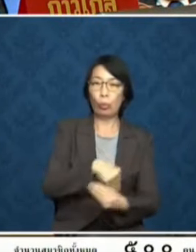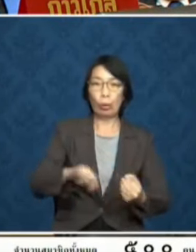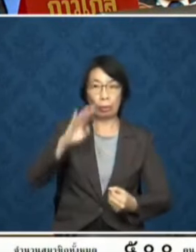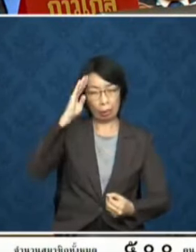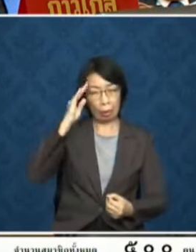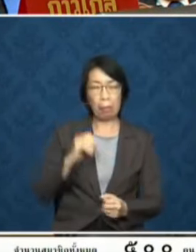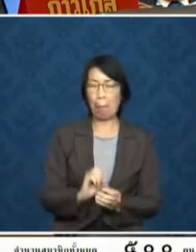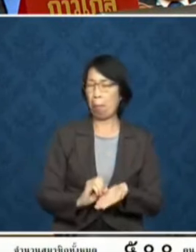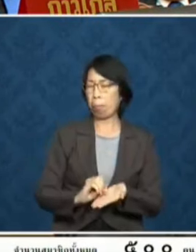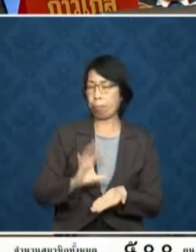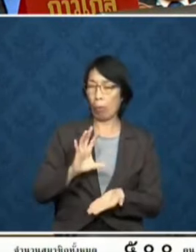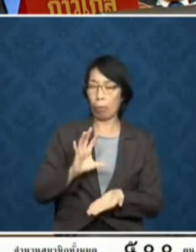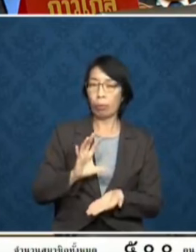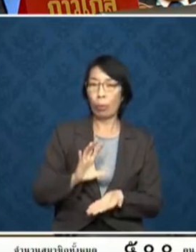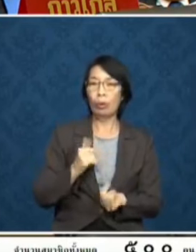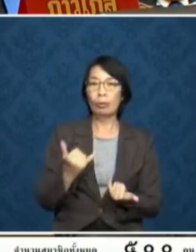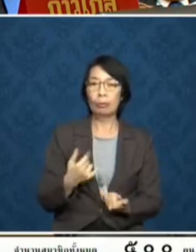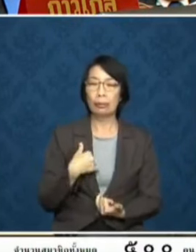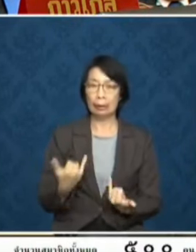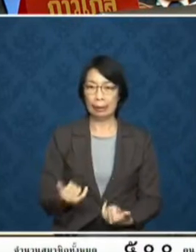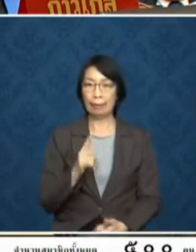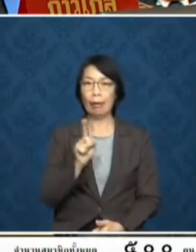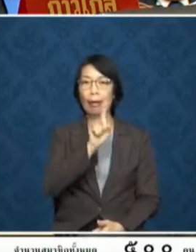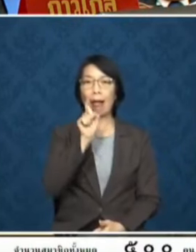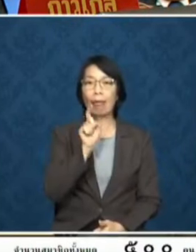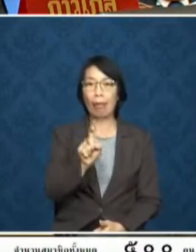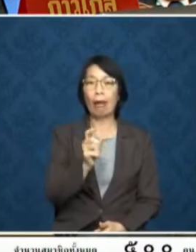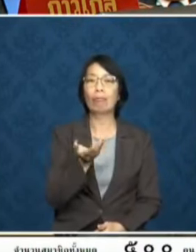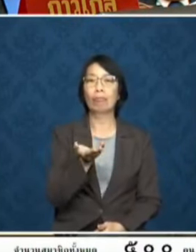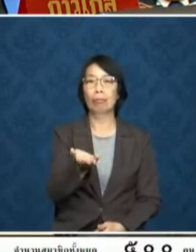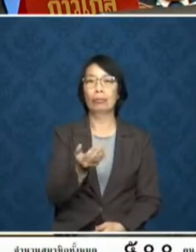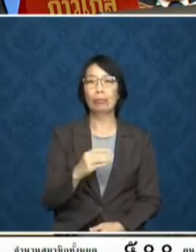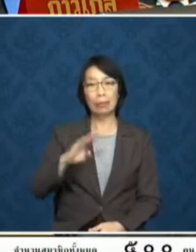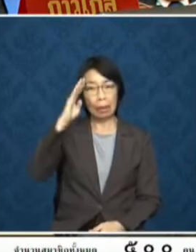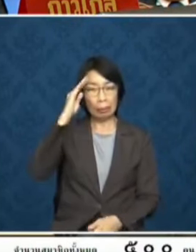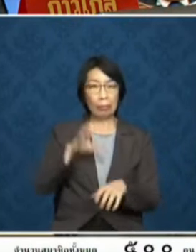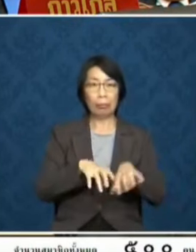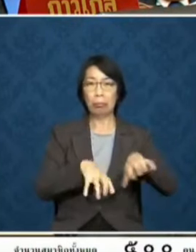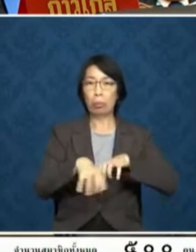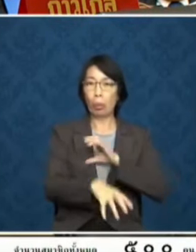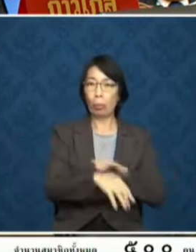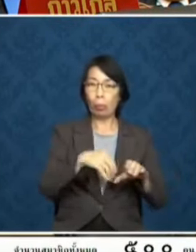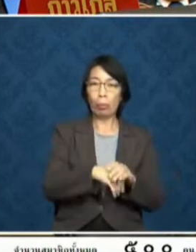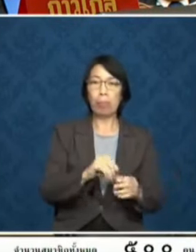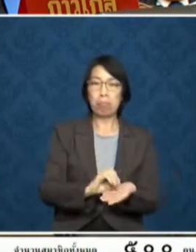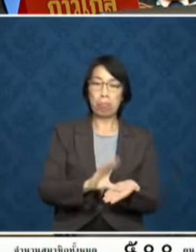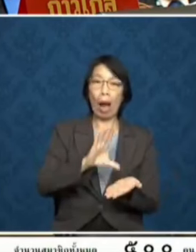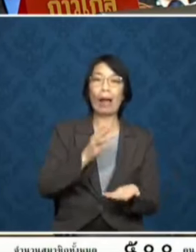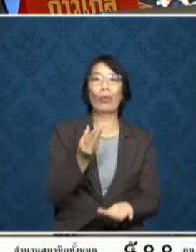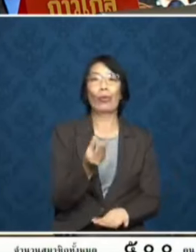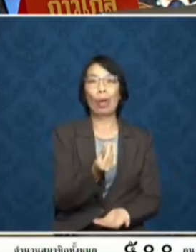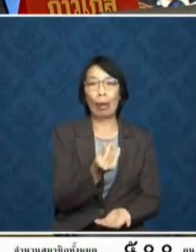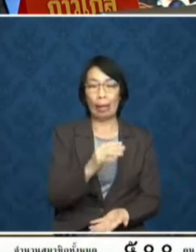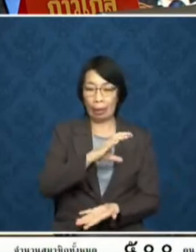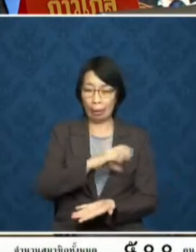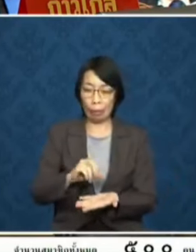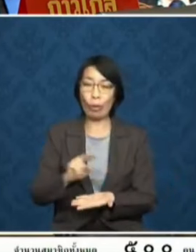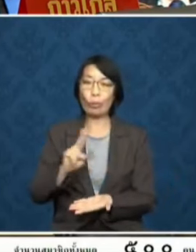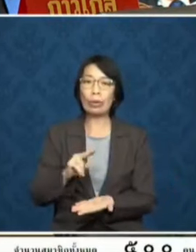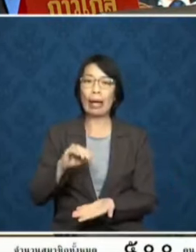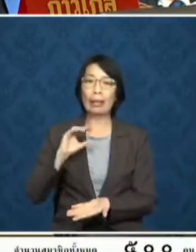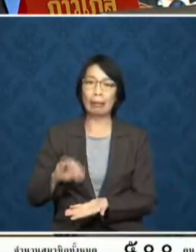แบบนี้มันต้องตั้งคำถามค่ะว่ากองทัพผลิตได้ปริมาณมหาศาลเท่าไหร่และใช้เท่าไหร่ในกองทั